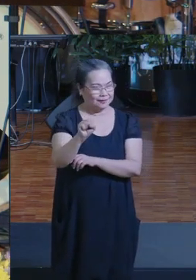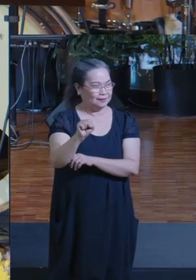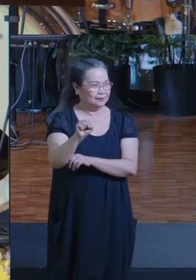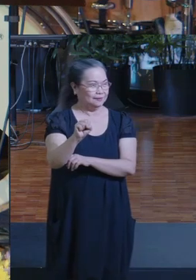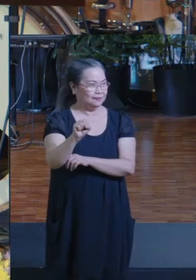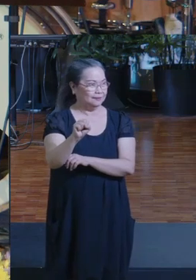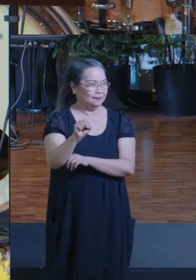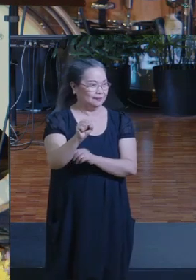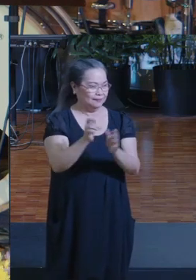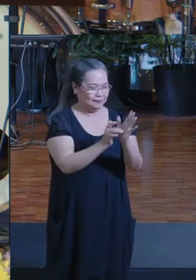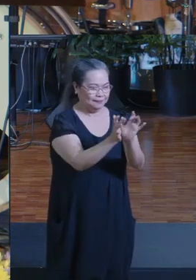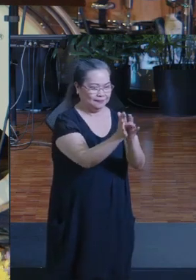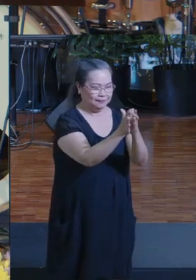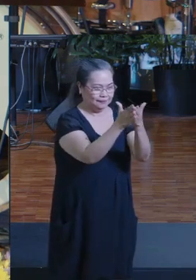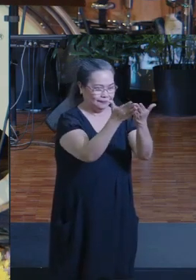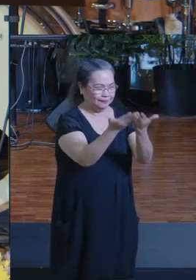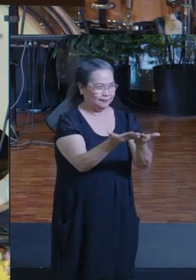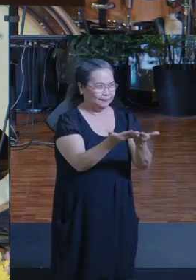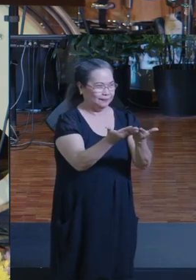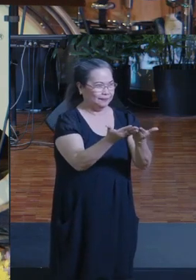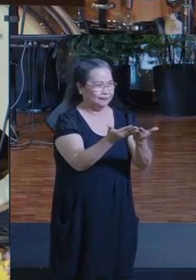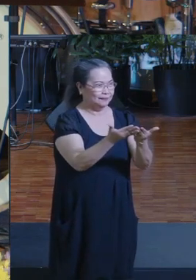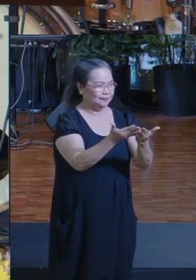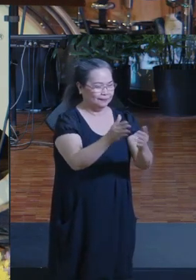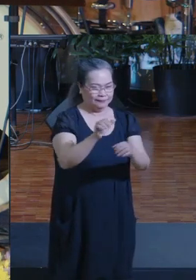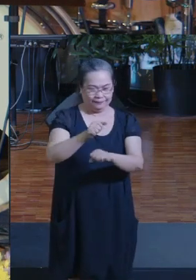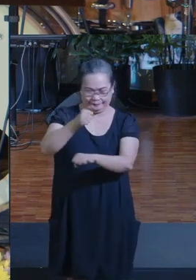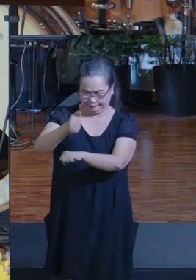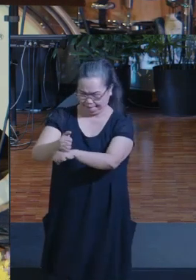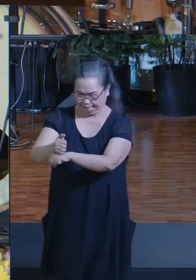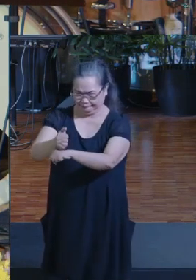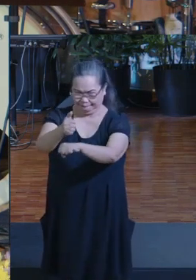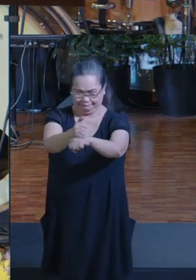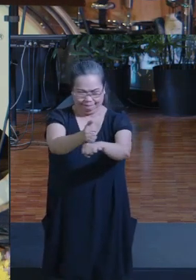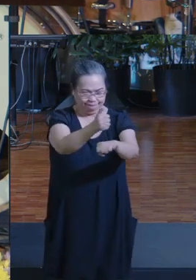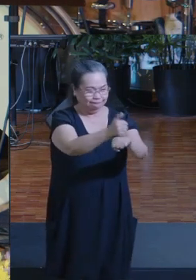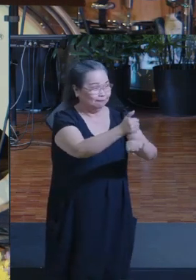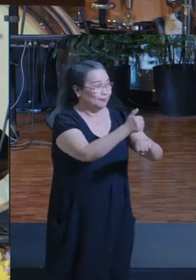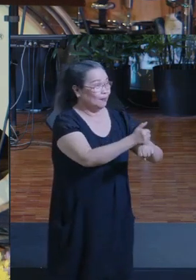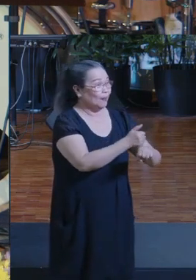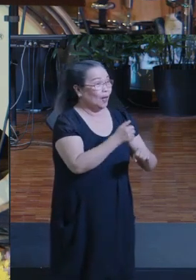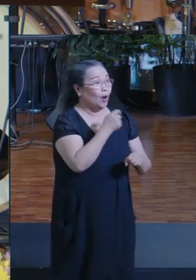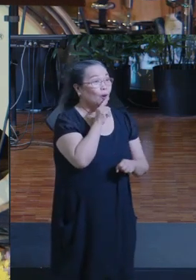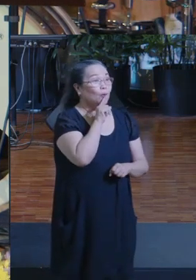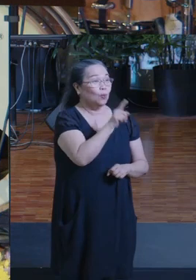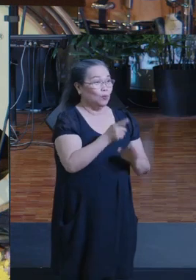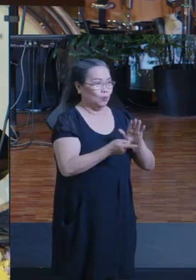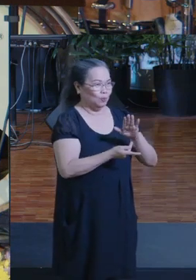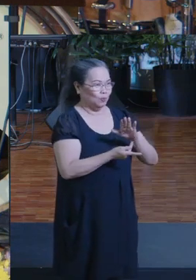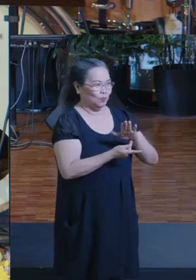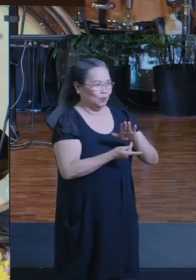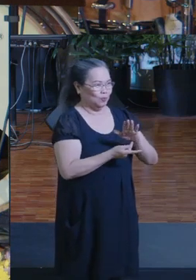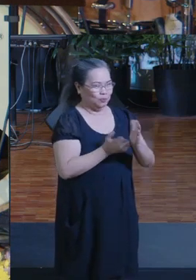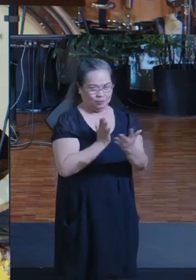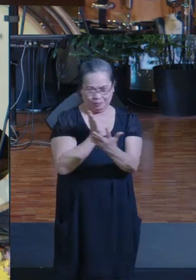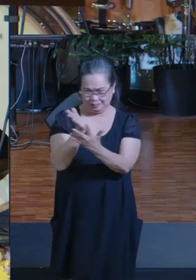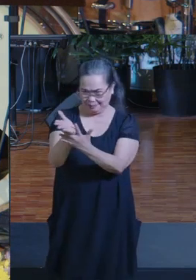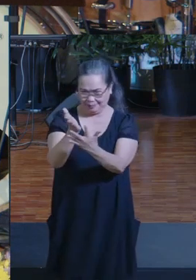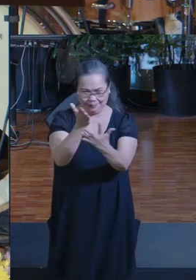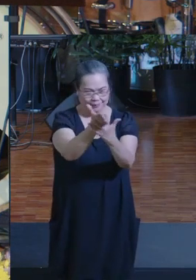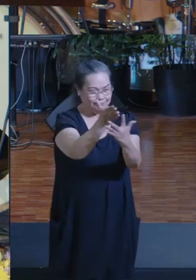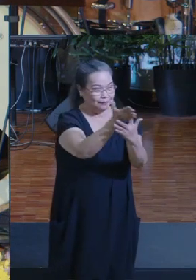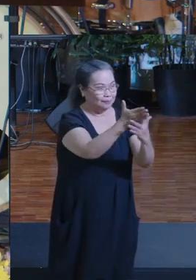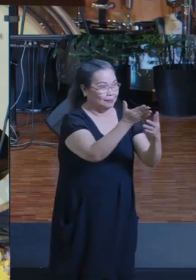14, makikita nyo tinanim niya po itong mga churches na ito. So between Acts 14 and Acts